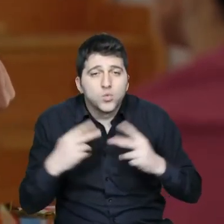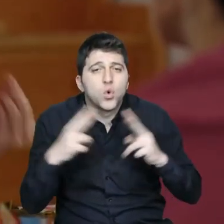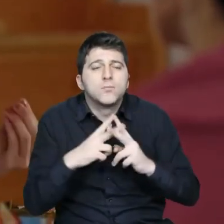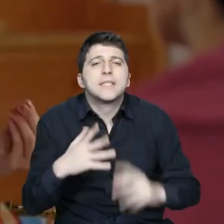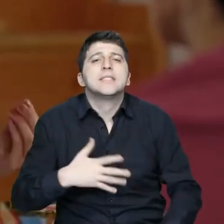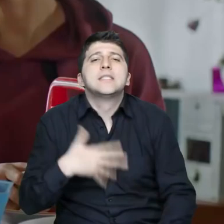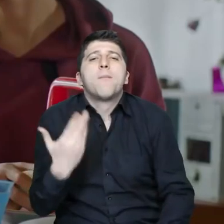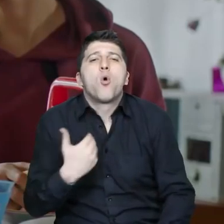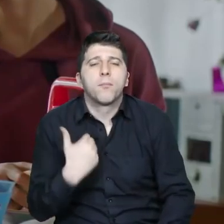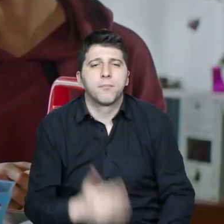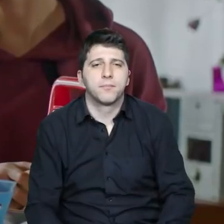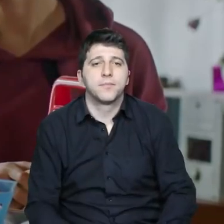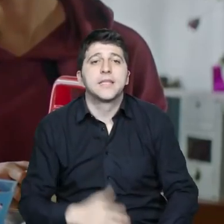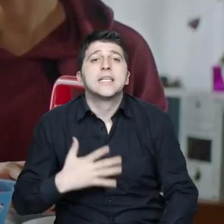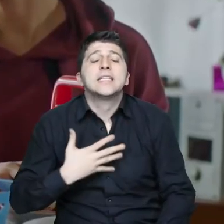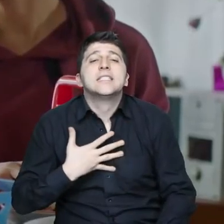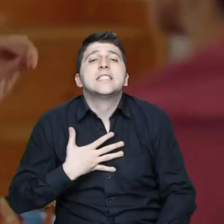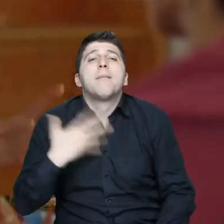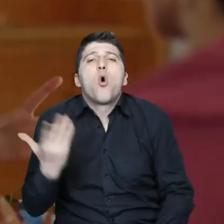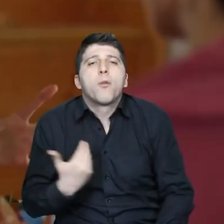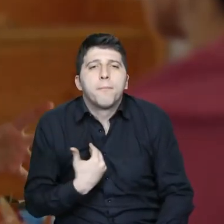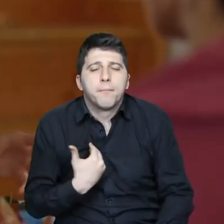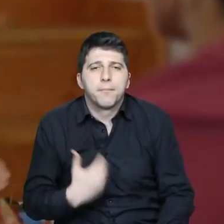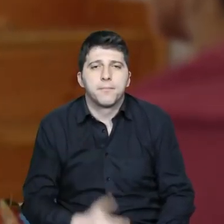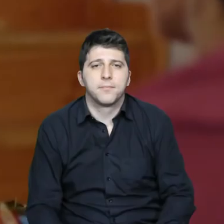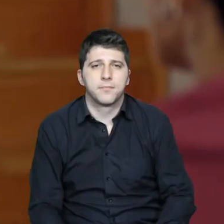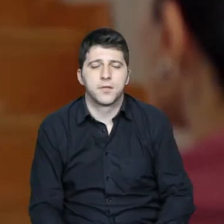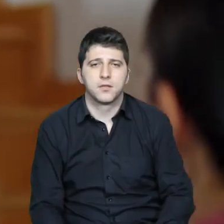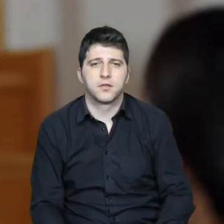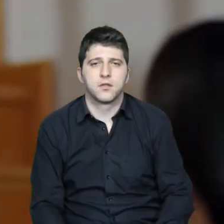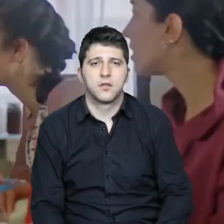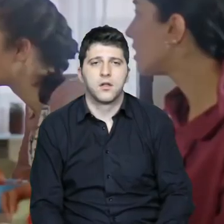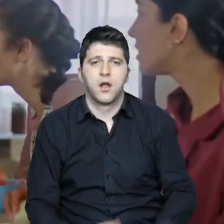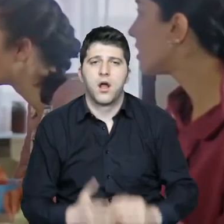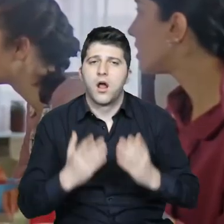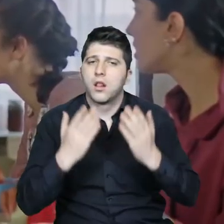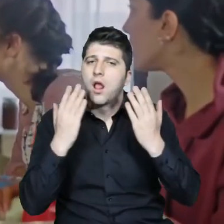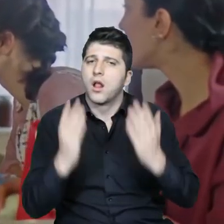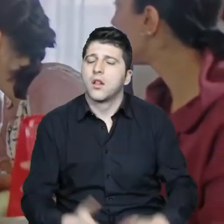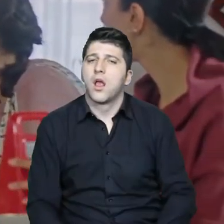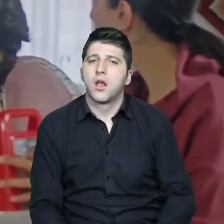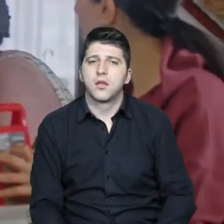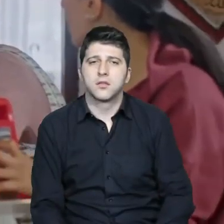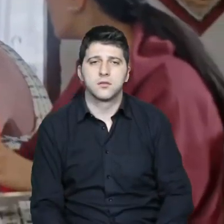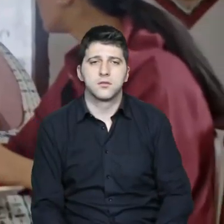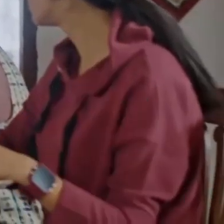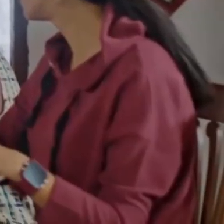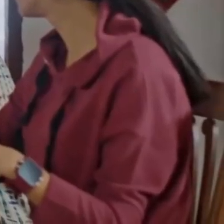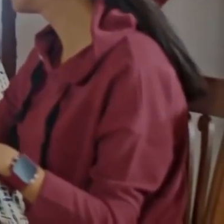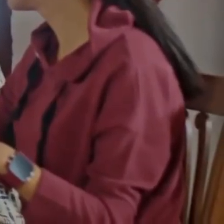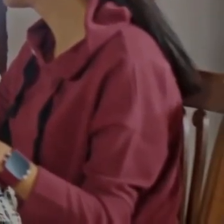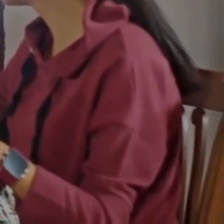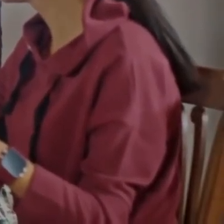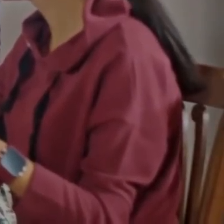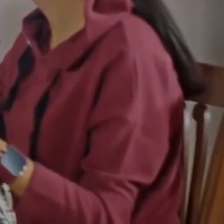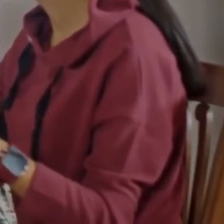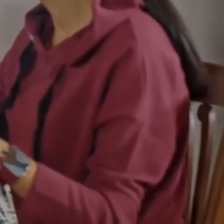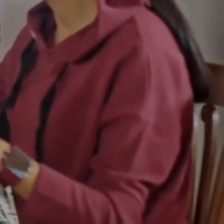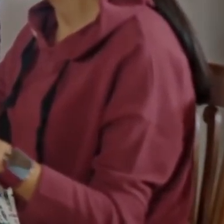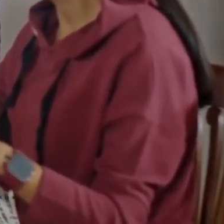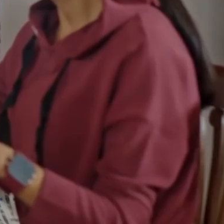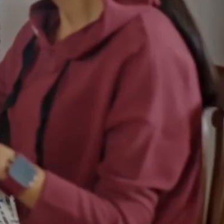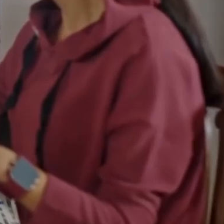görüşmek istemiyorum. İstemiyorum. Allah Allah. Yaprakların olduğu tepsiyle mutfağa